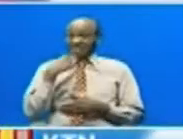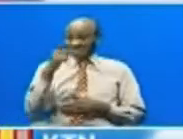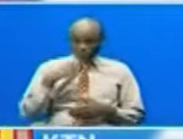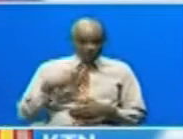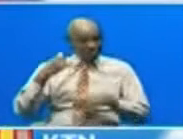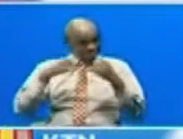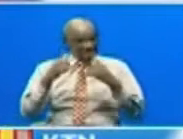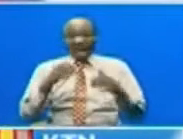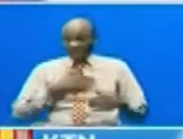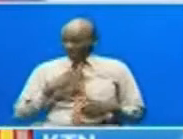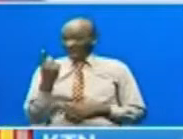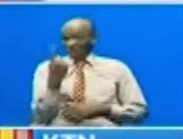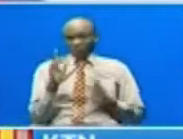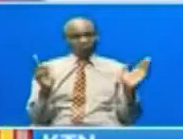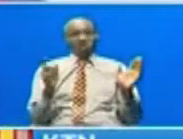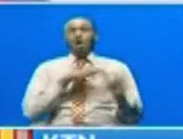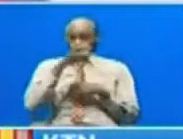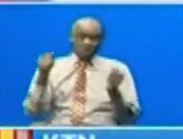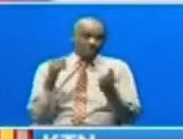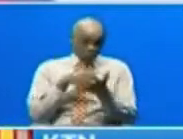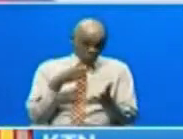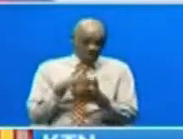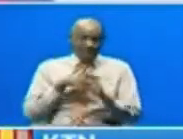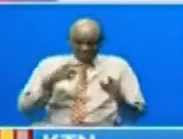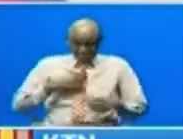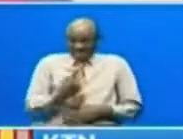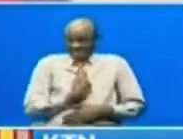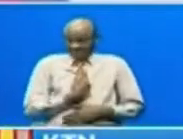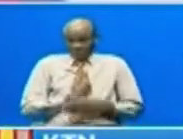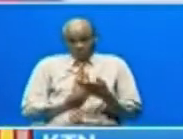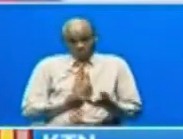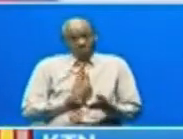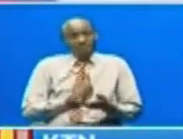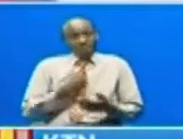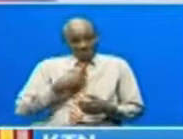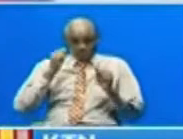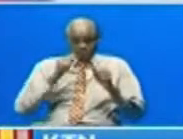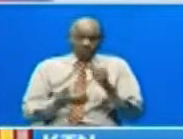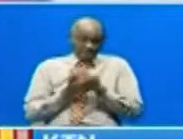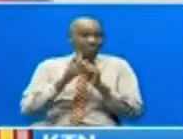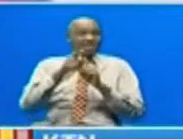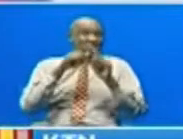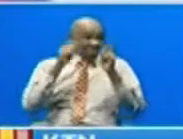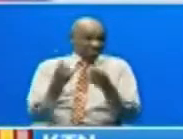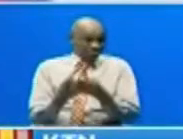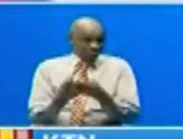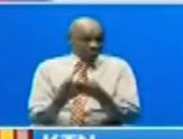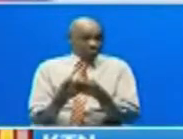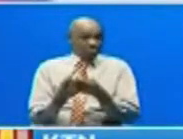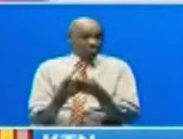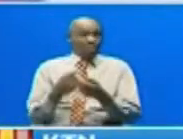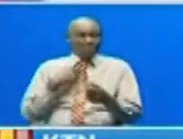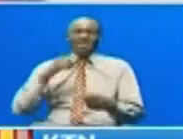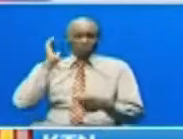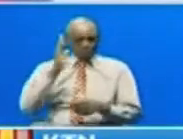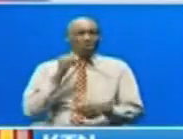peke yangu, tunacheza wote, lakini mimi kivyangu nitaweza kusaidia team na nita work